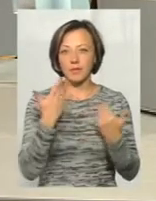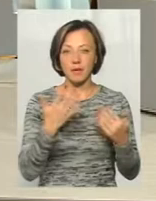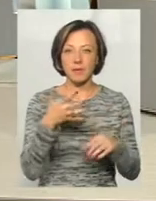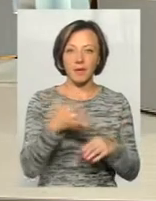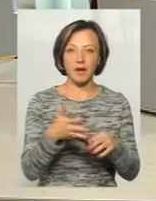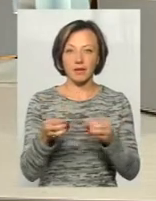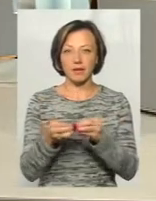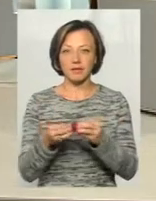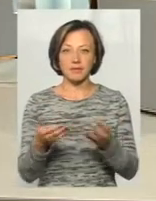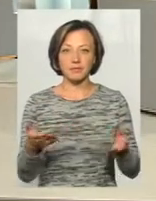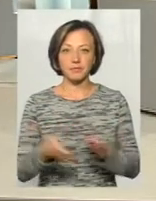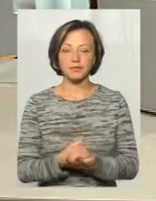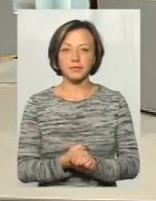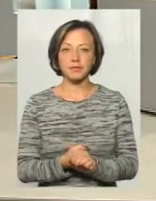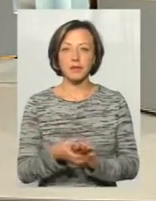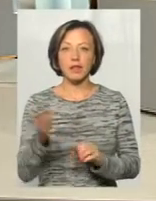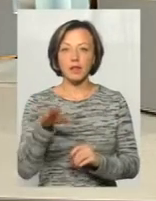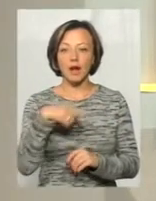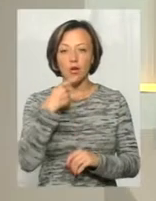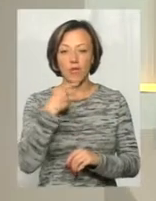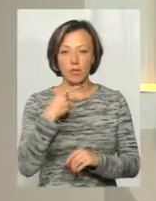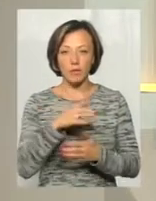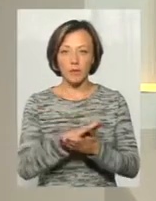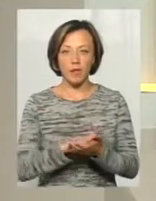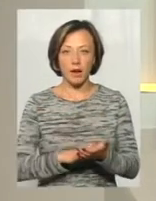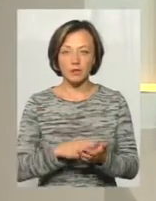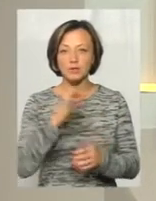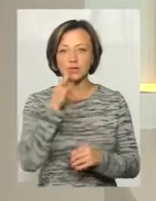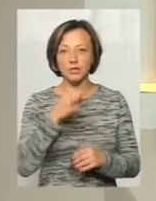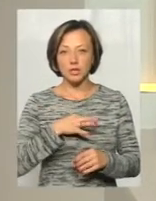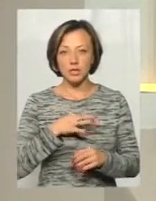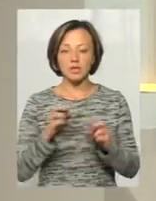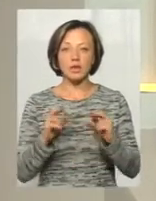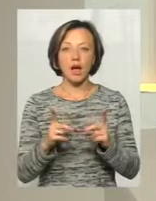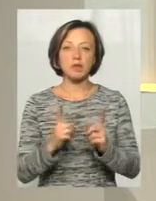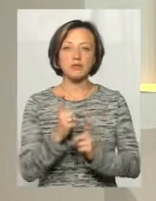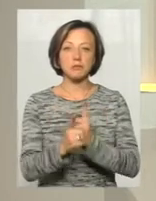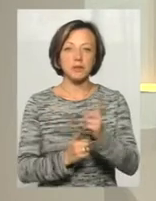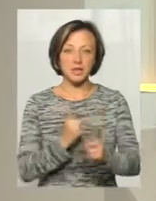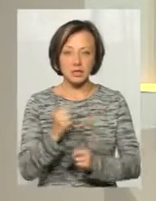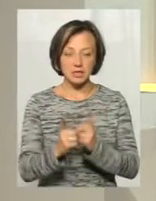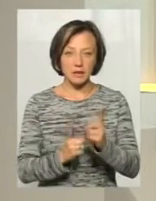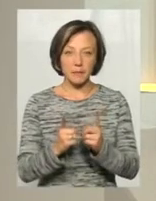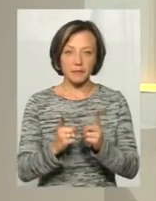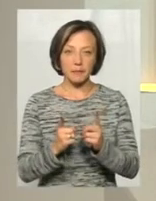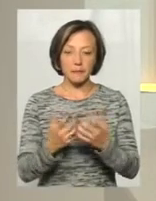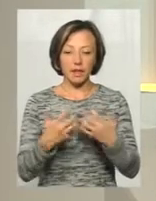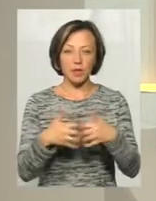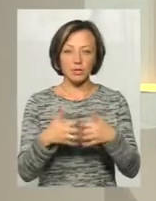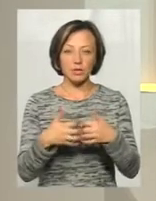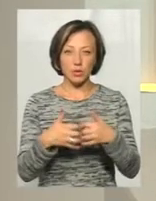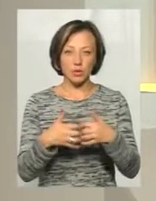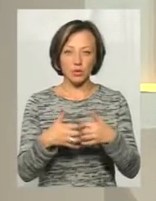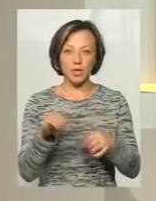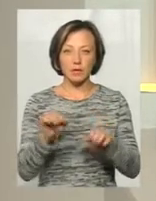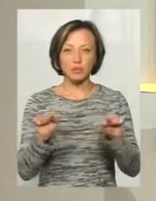Дивно. Ну добре, тоді говоримо далі. Скажіть, наскільки зміниться все ж таки розрахунок